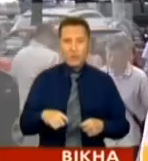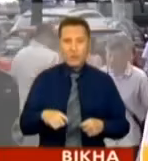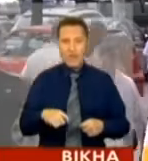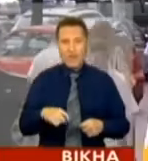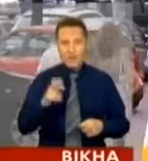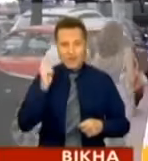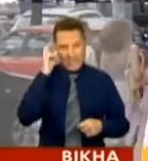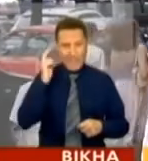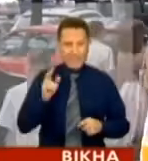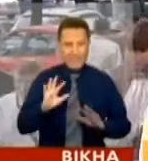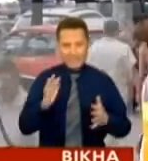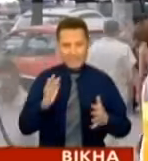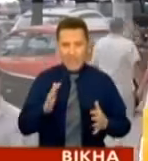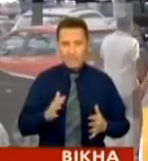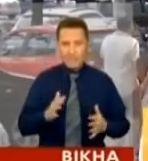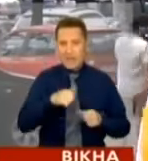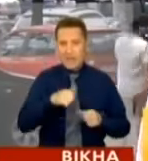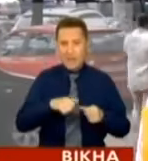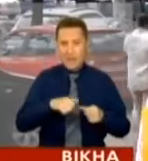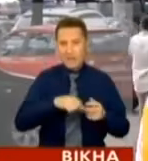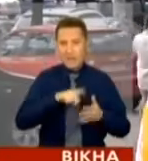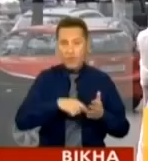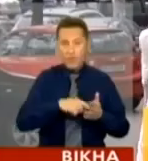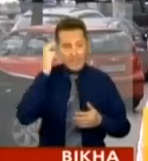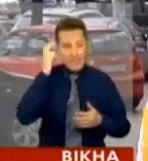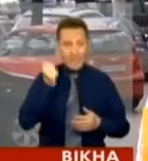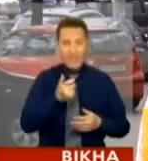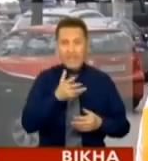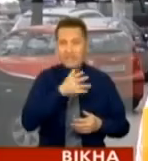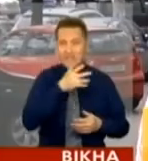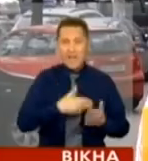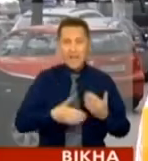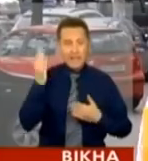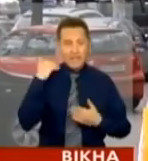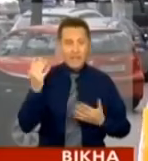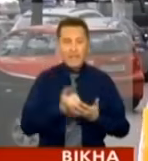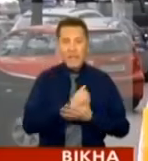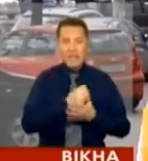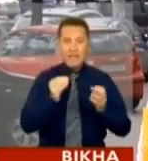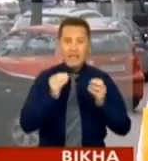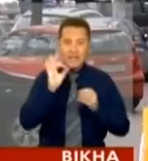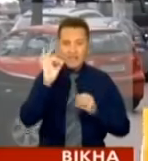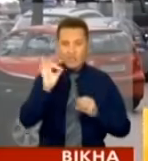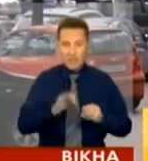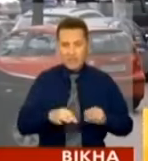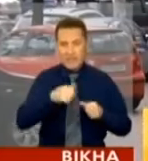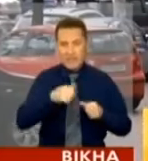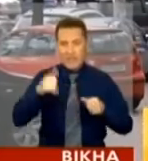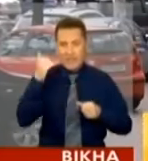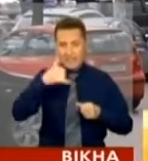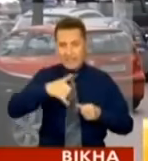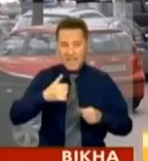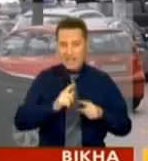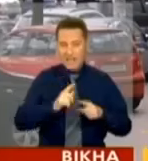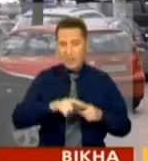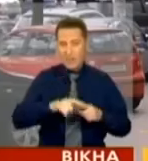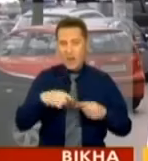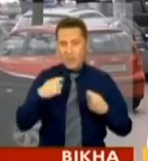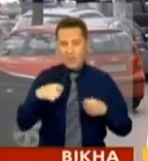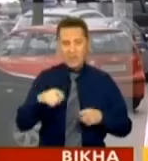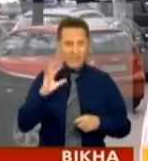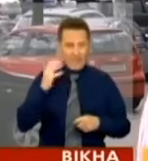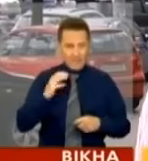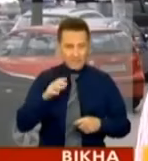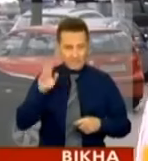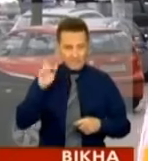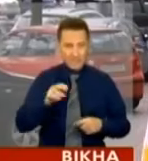Якщо, наприклад, в місті Києві несколько лет назад мы находили до 10% АЗС, которые продавали некачественное топливо. То вот